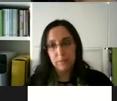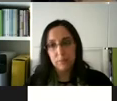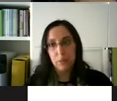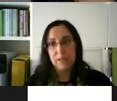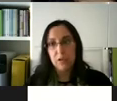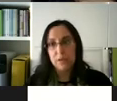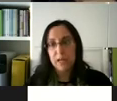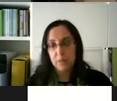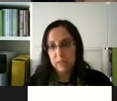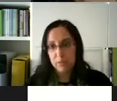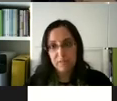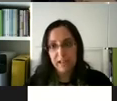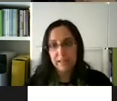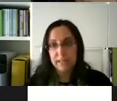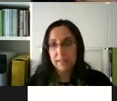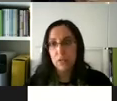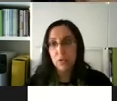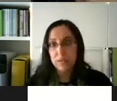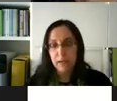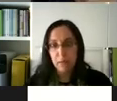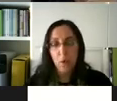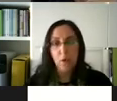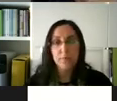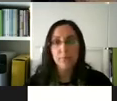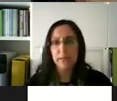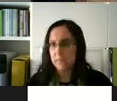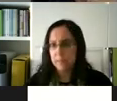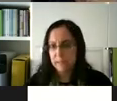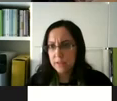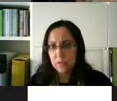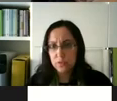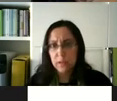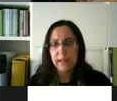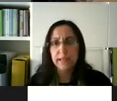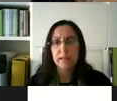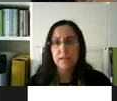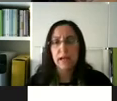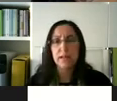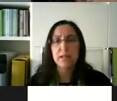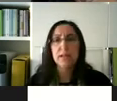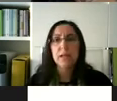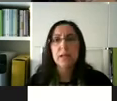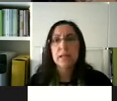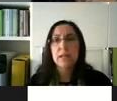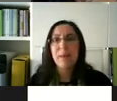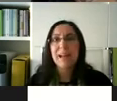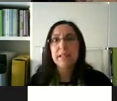durante il lockdown del 2020 dal titolo Libera Puoi che è stata mandata in onda sulle reti Rai parla di